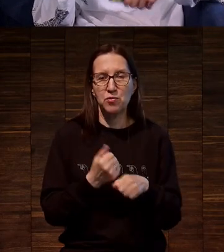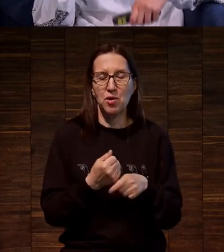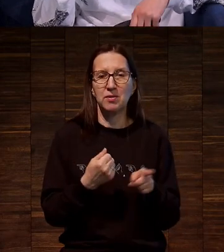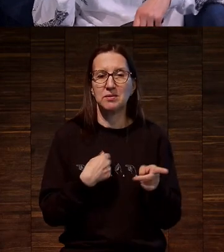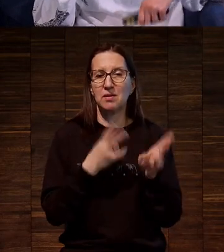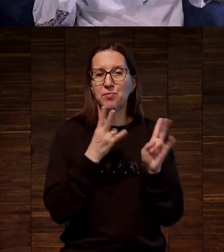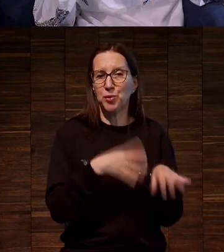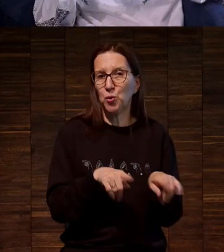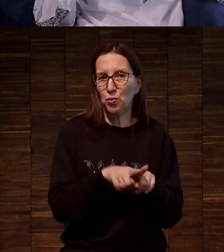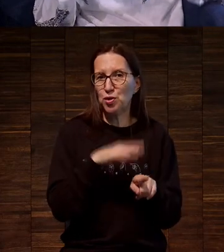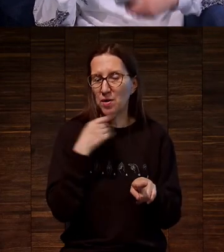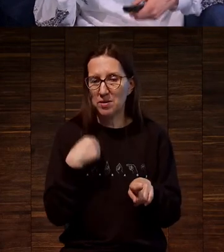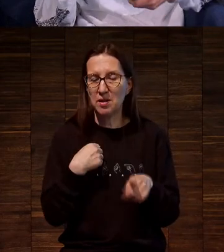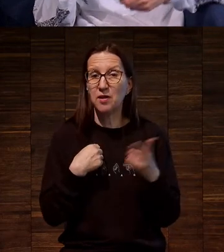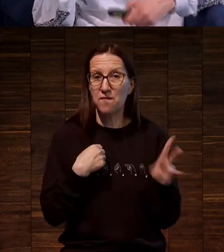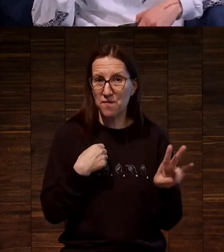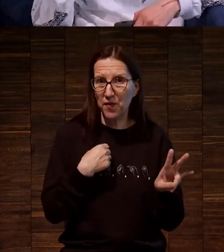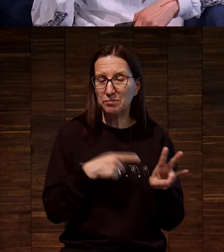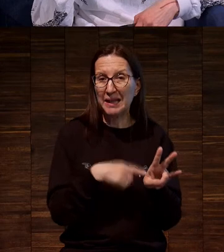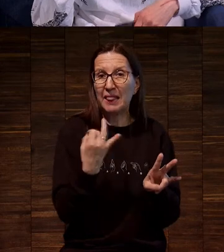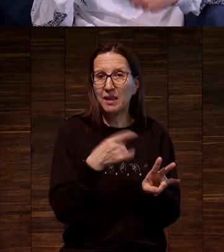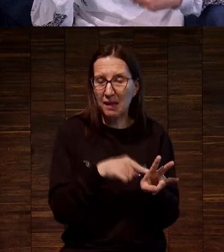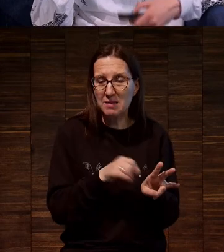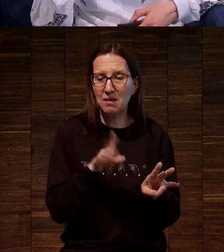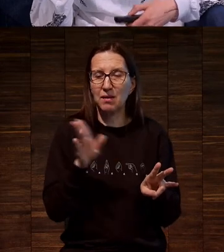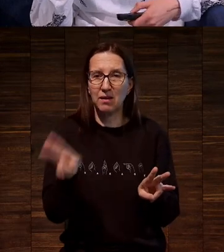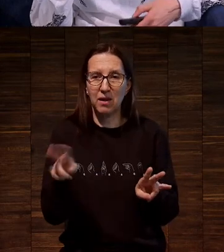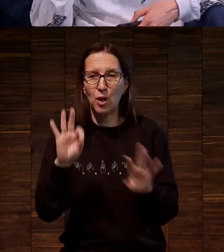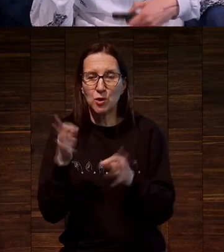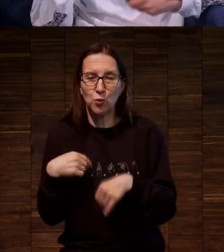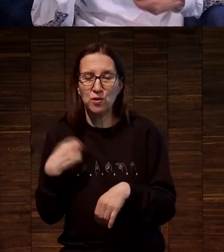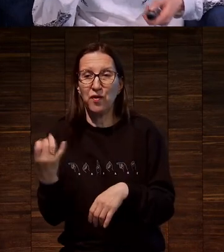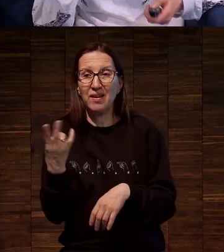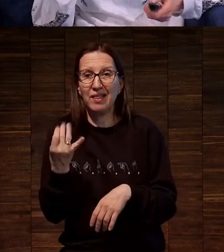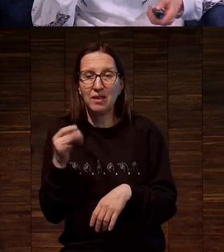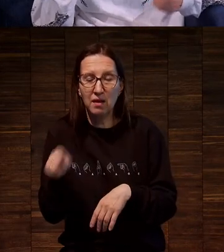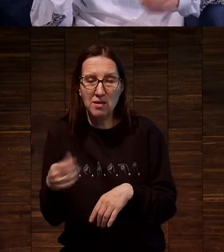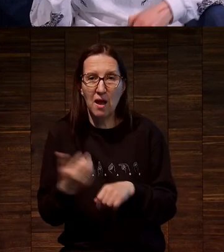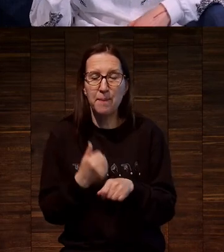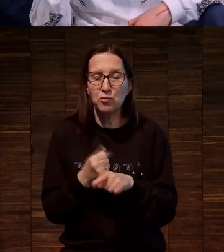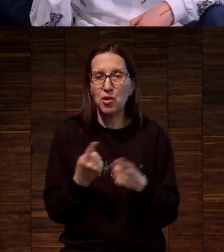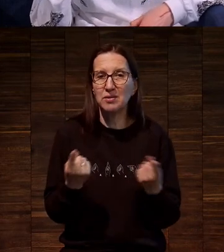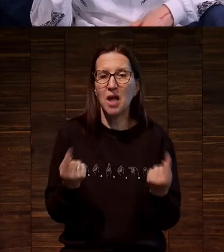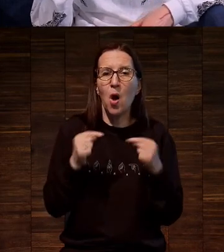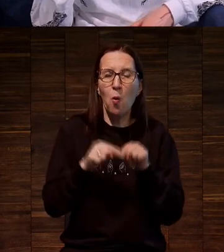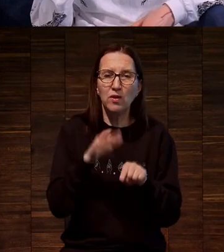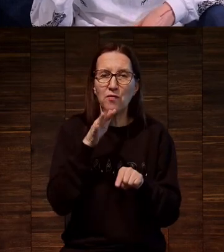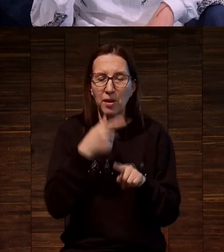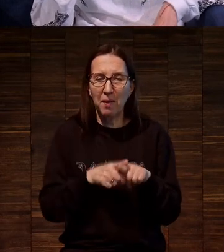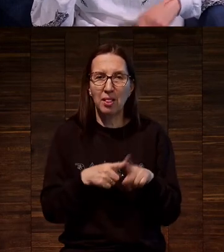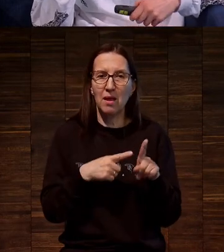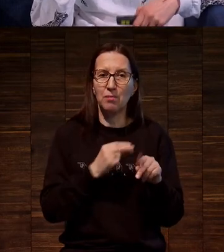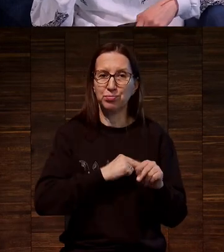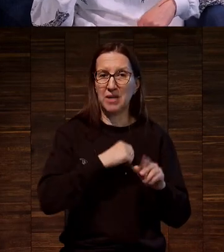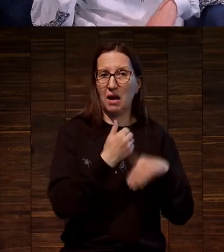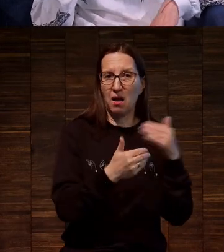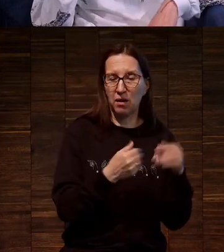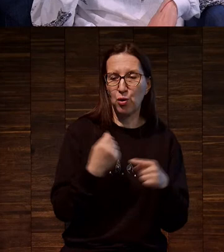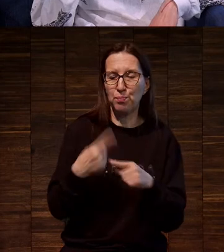не хотят забрасывать, для них это интересно. И совмещать часто карьеру и художественные практики очень